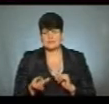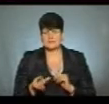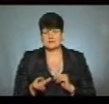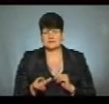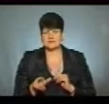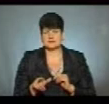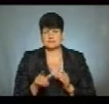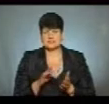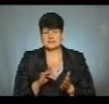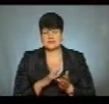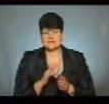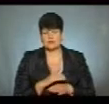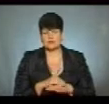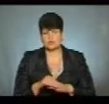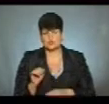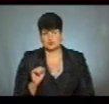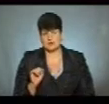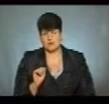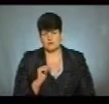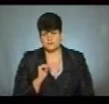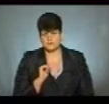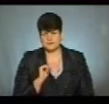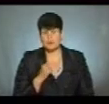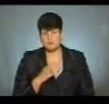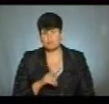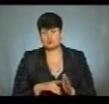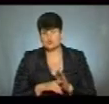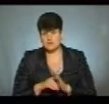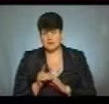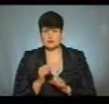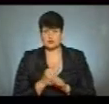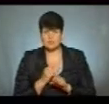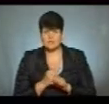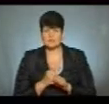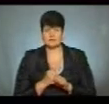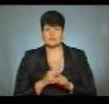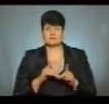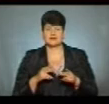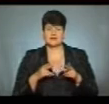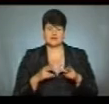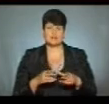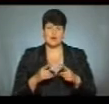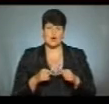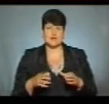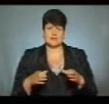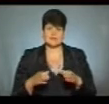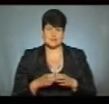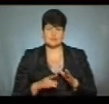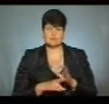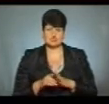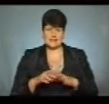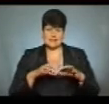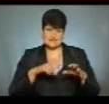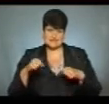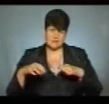через центральну вулицю міста Теребовля. Ми почали робити, значить, заїхала підрядна організація, ми почали знімати цю